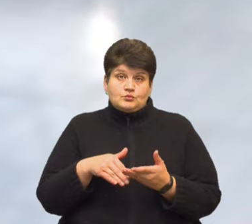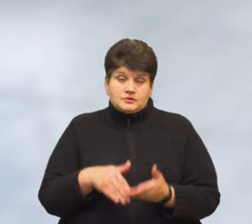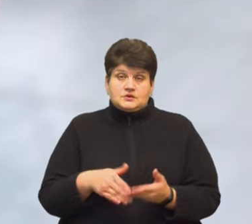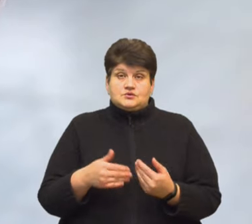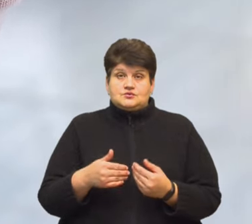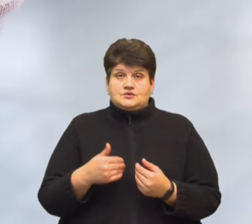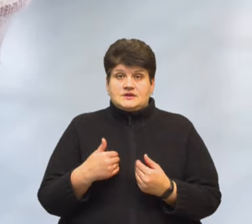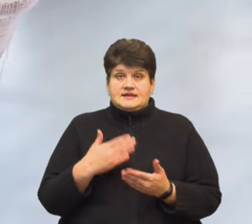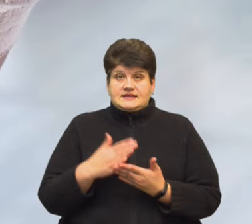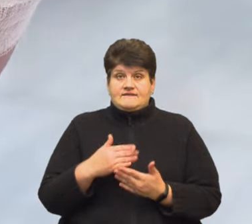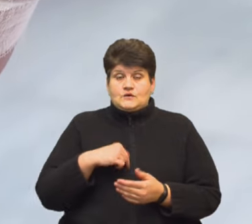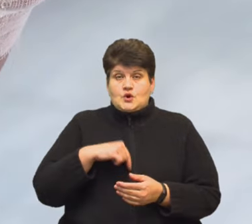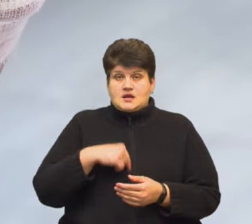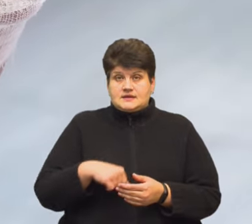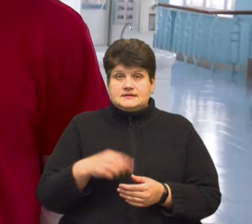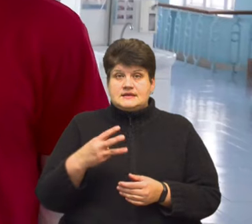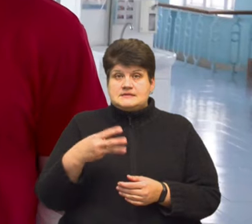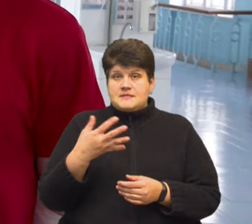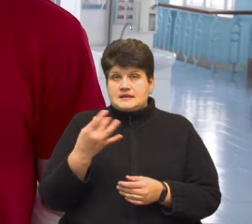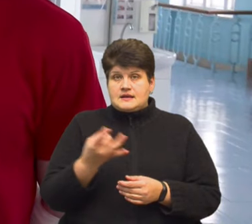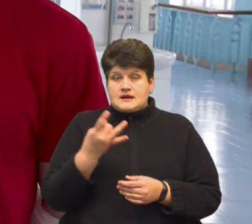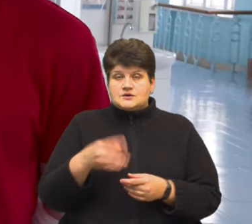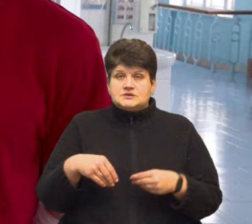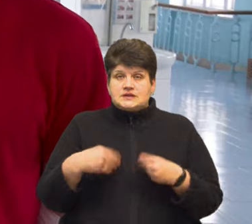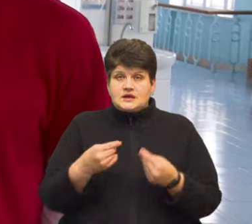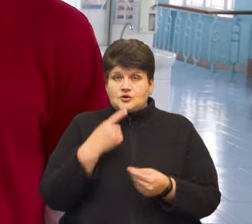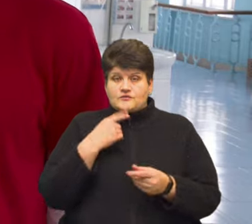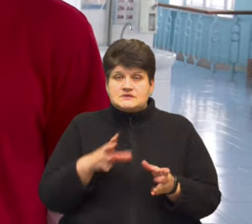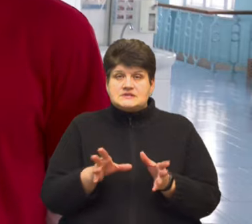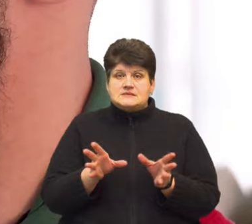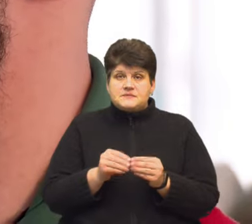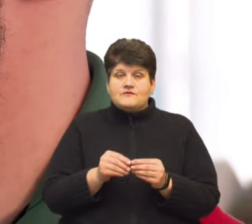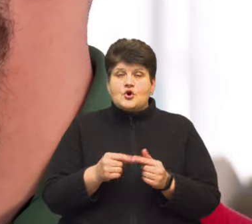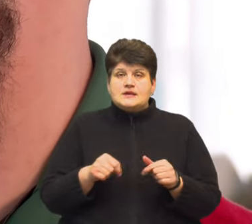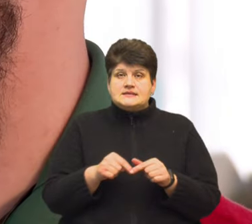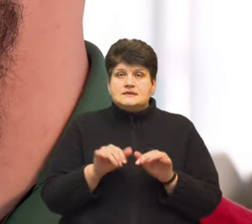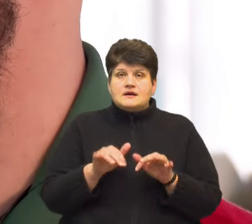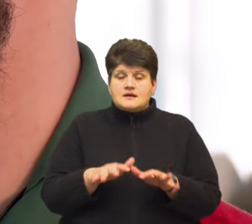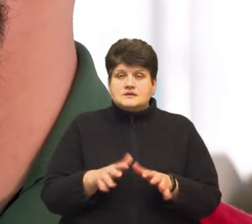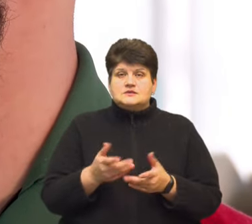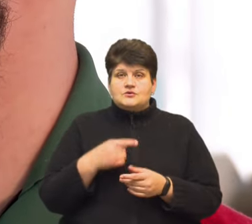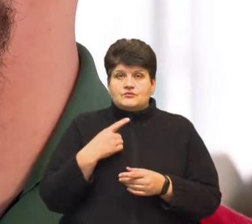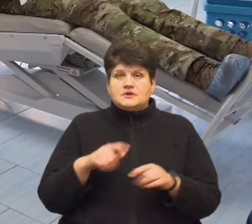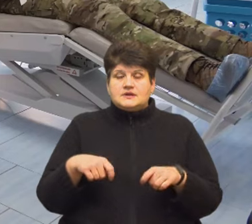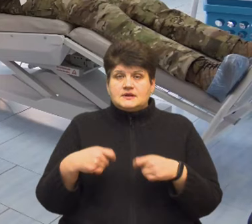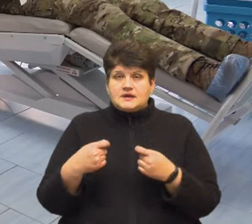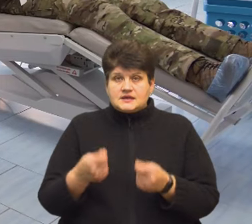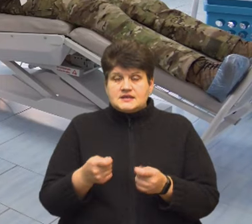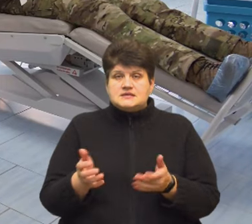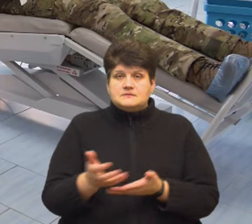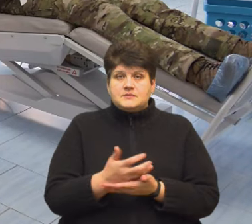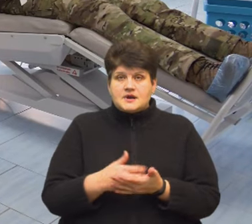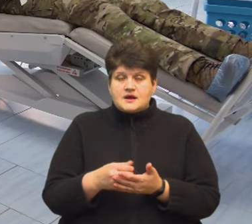організмі 35-й раз кров здає співорганізатор акції Богдан бартош чоловік каже кров збирає для дітей які лікують у відділенні